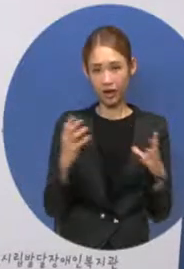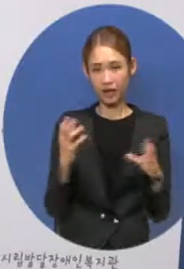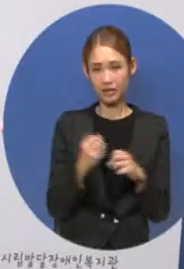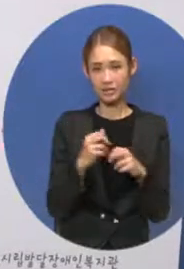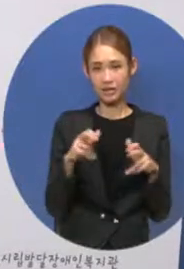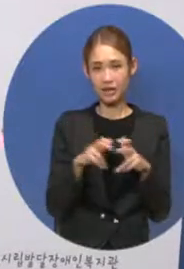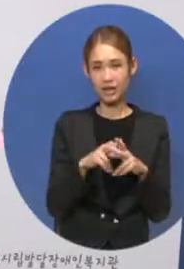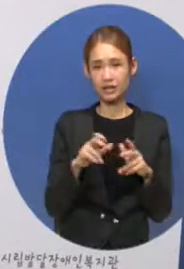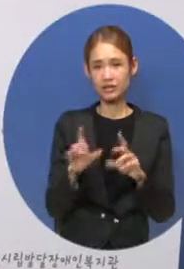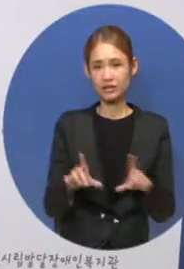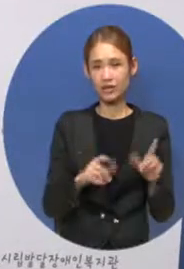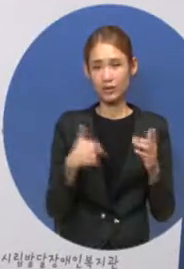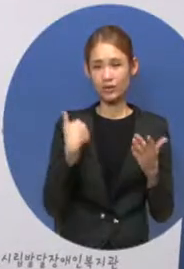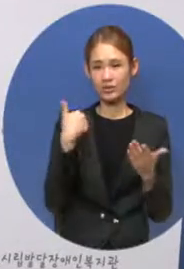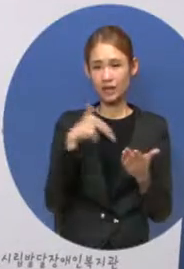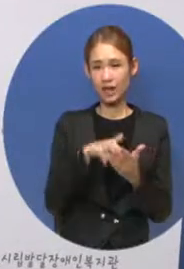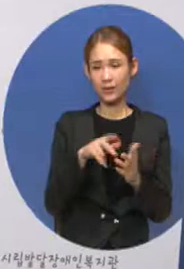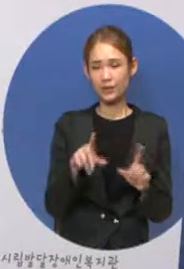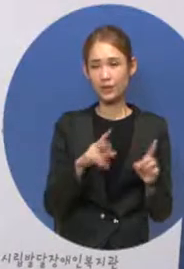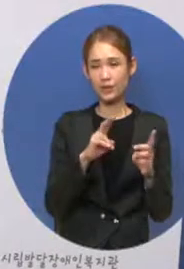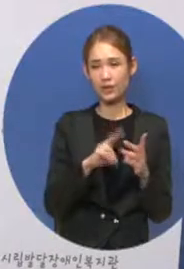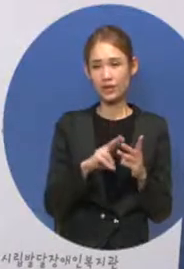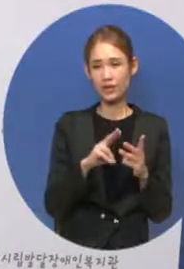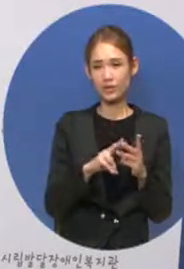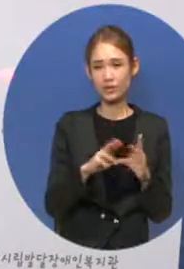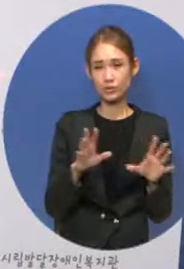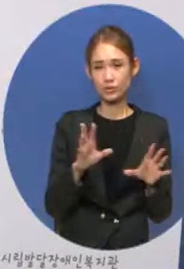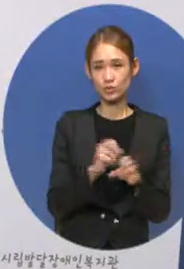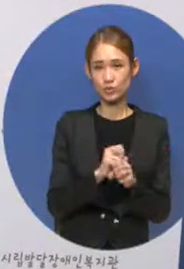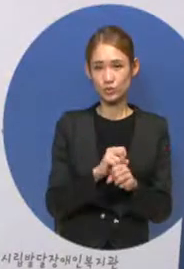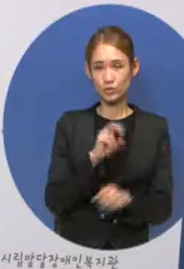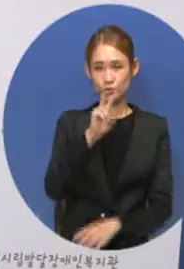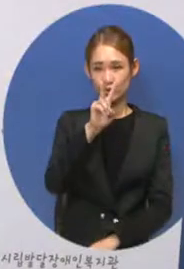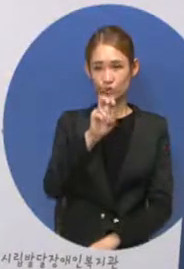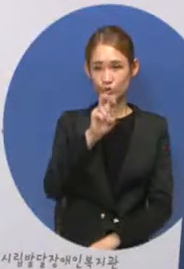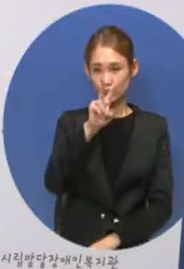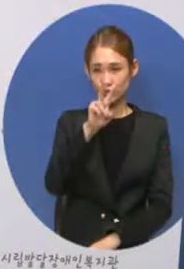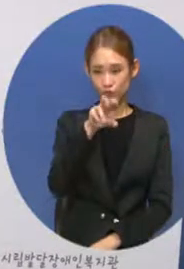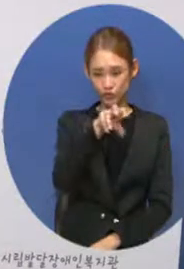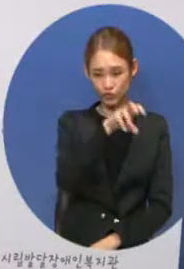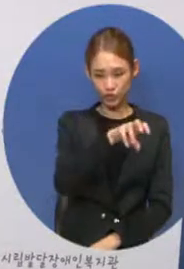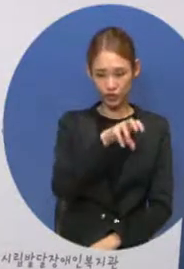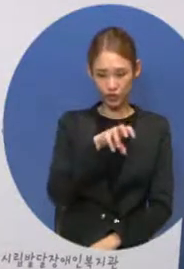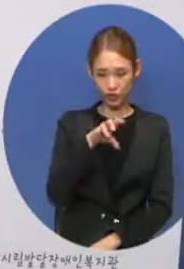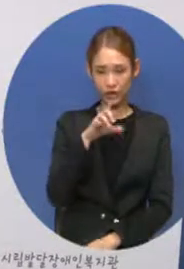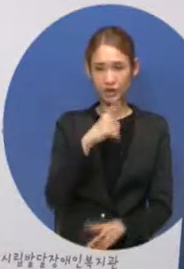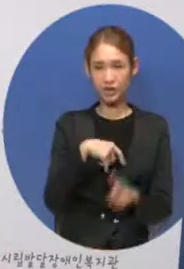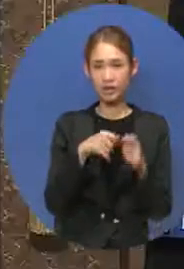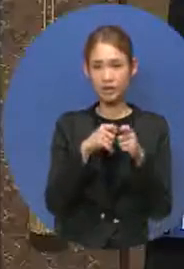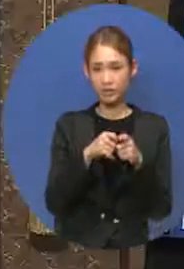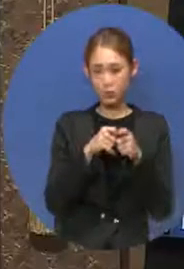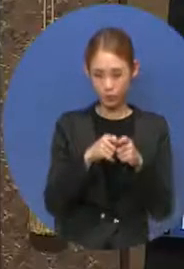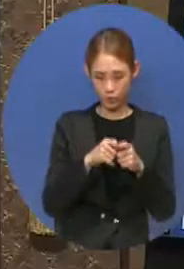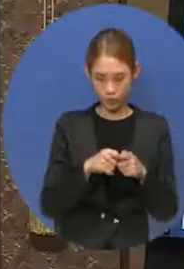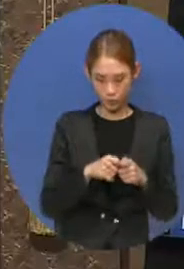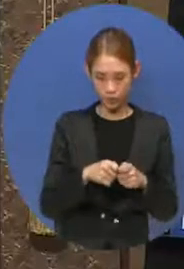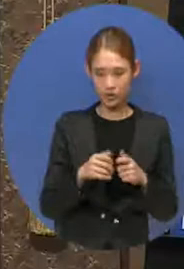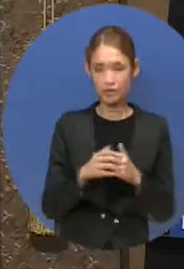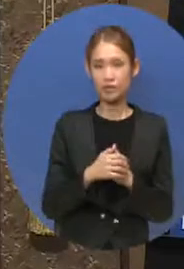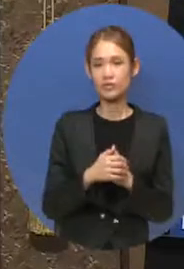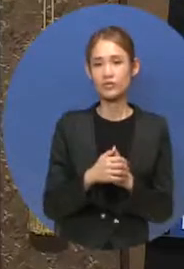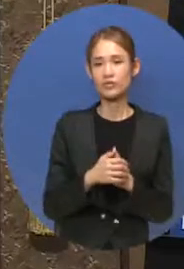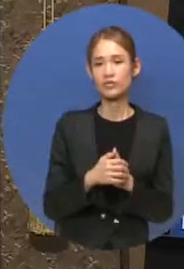장애인 자립생활센터까지 다 있습니다. 이런 22개 기관이 촘촘하게 여기에 지금